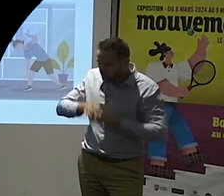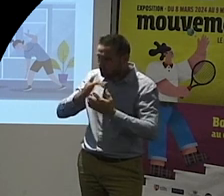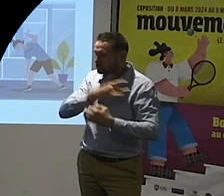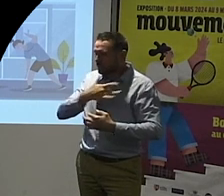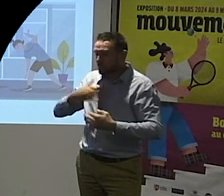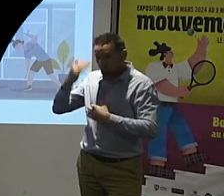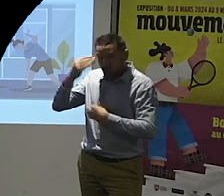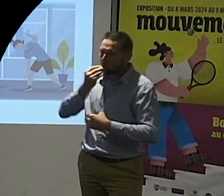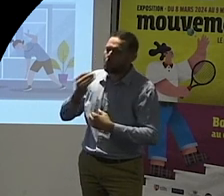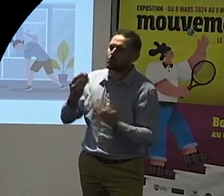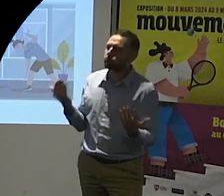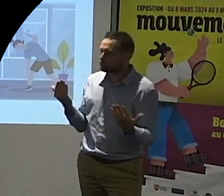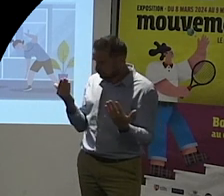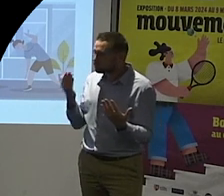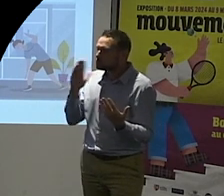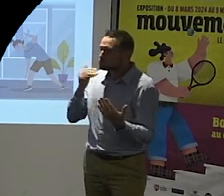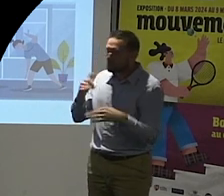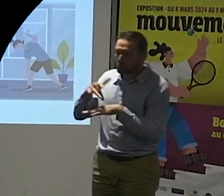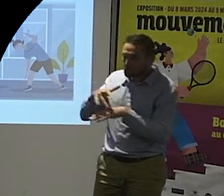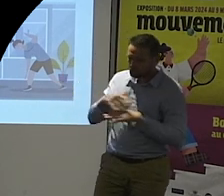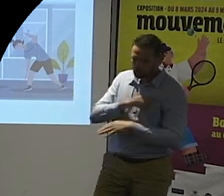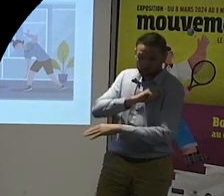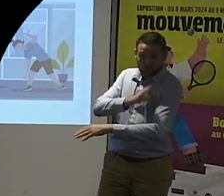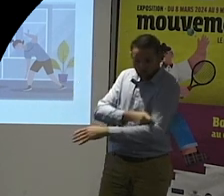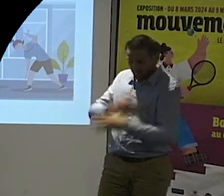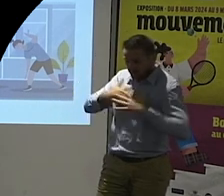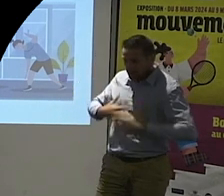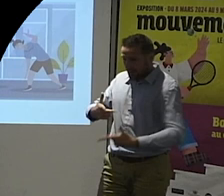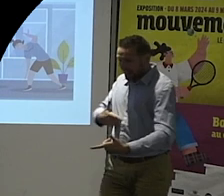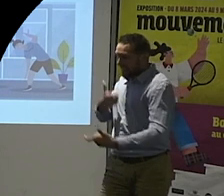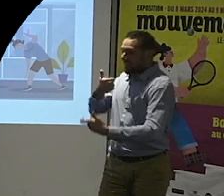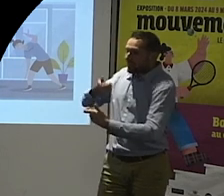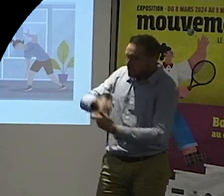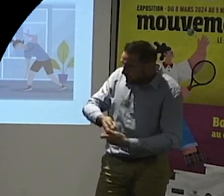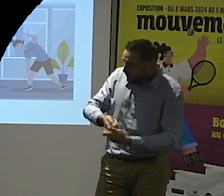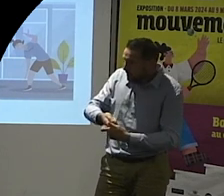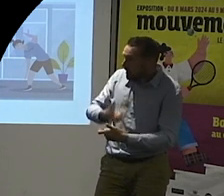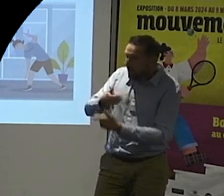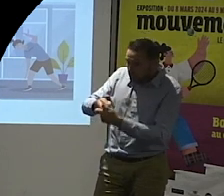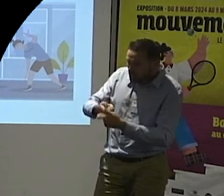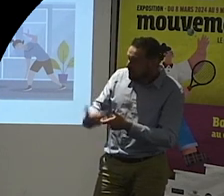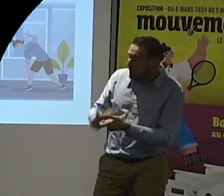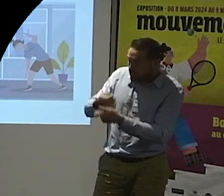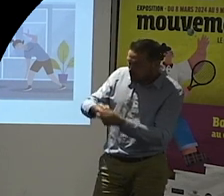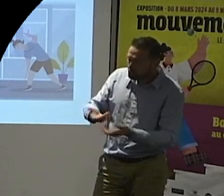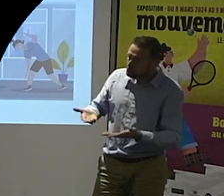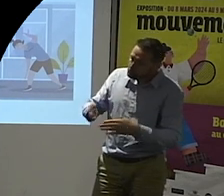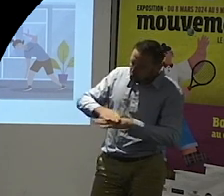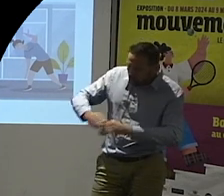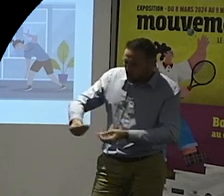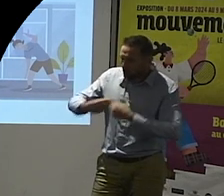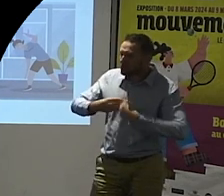témoignages, les bienfaits de l'activité physique adaptée sur la santé mentale, sur la santé